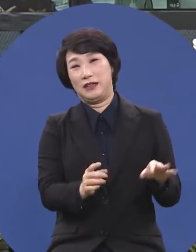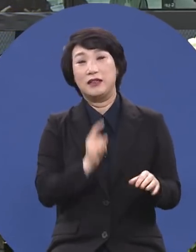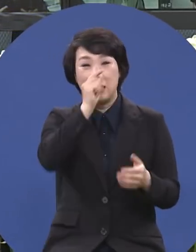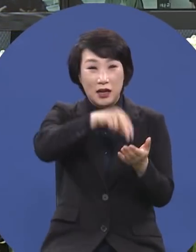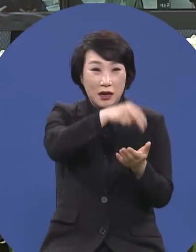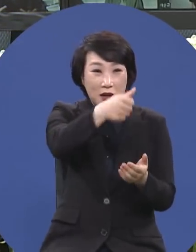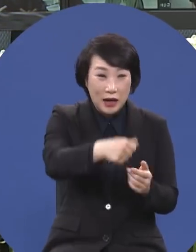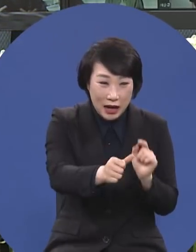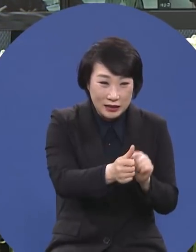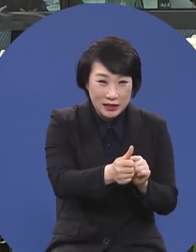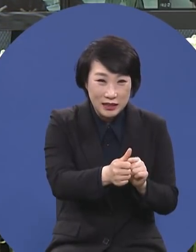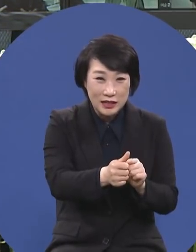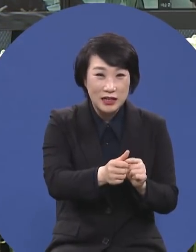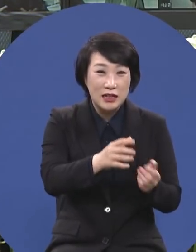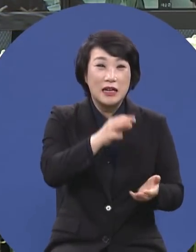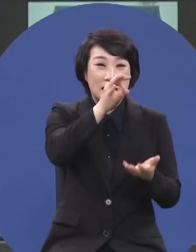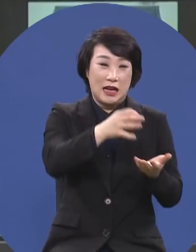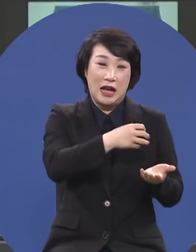허랑방탕합니다.